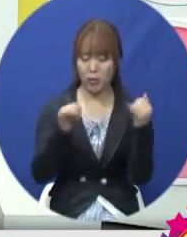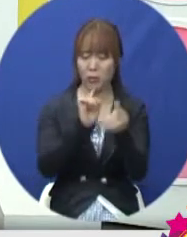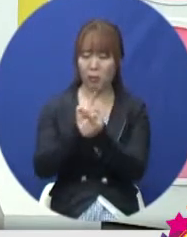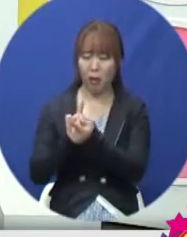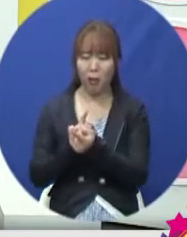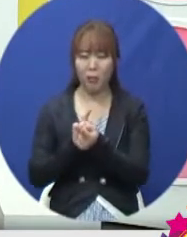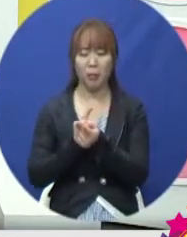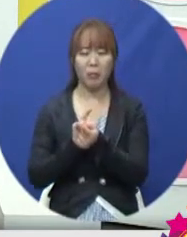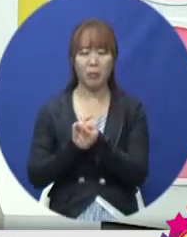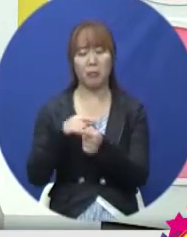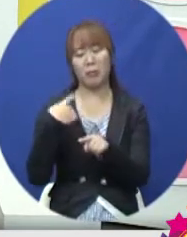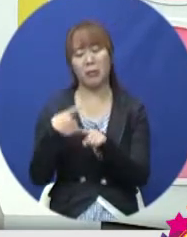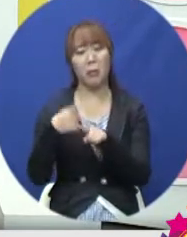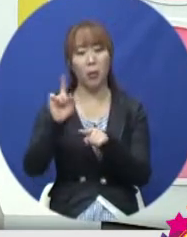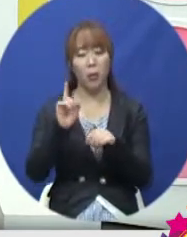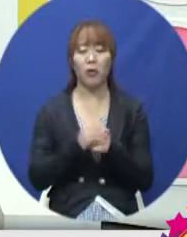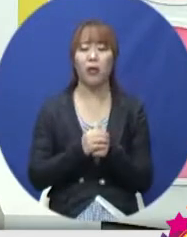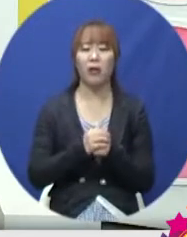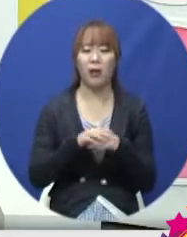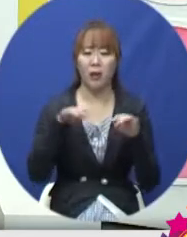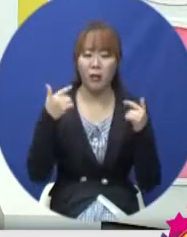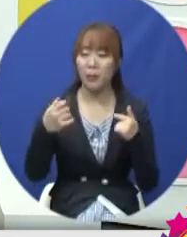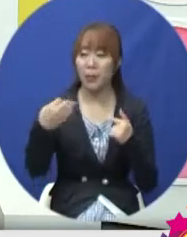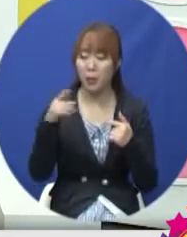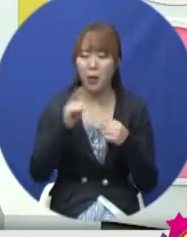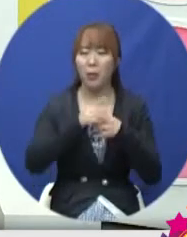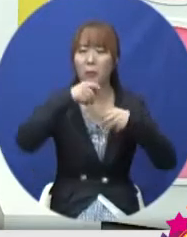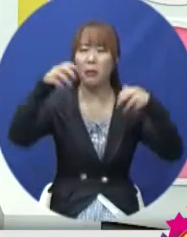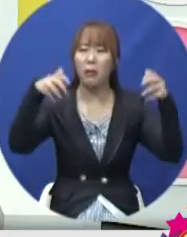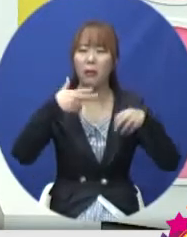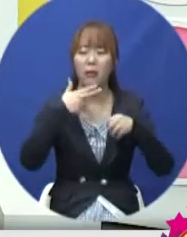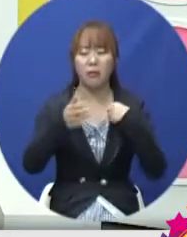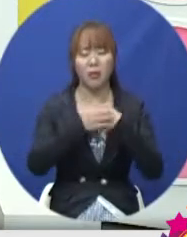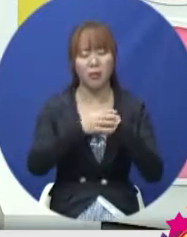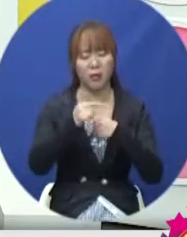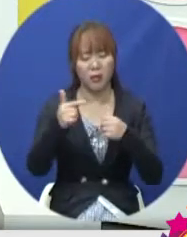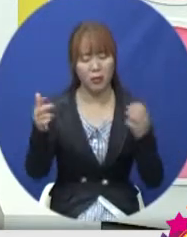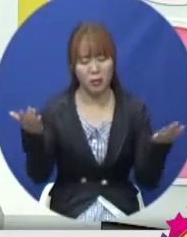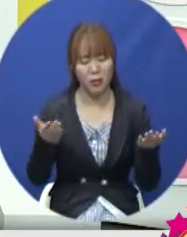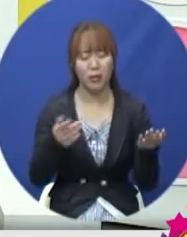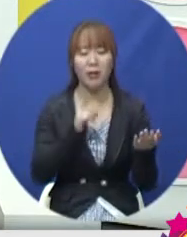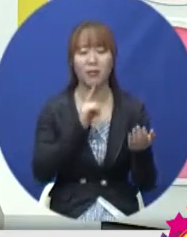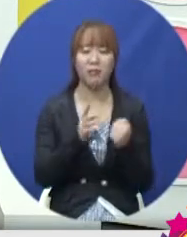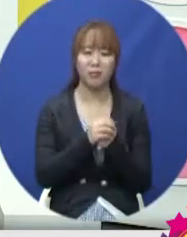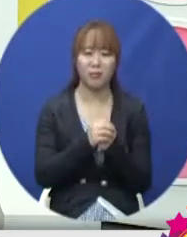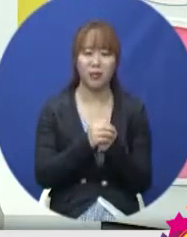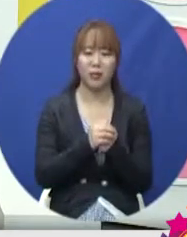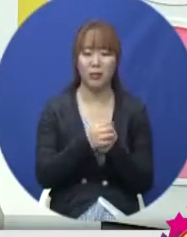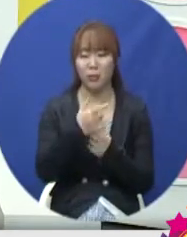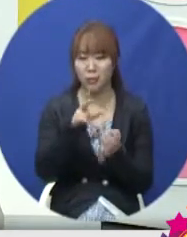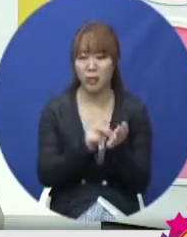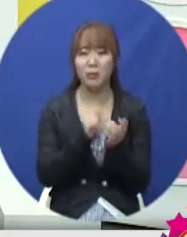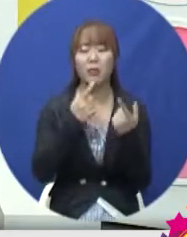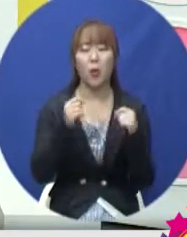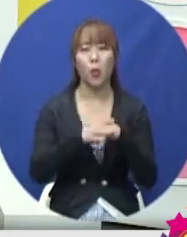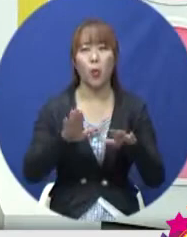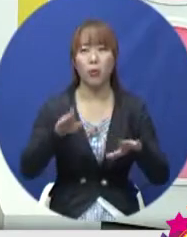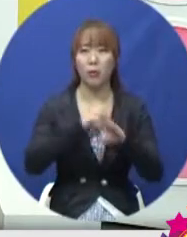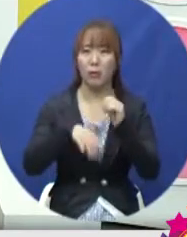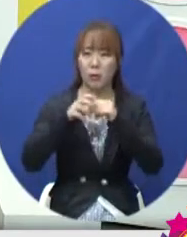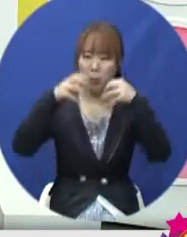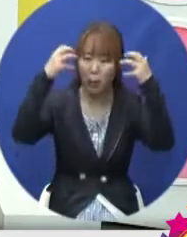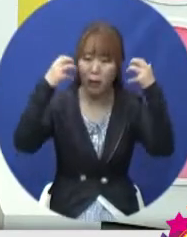그렇고 이슈가 네. 되는 것이 바로 네. 너무 비가 안 와서 큰일이다. 이 무더위에. 네. 오늘은 정말